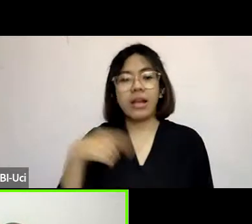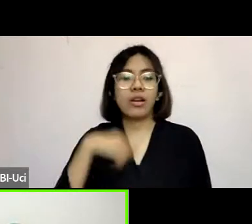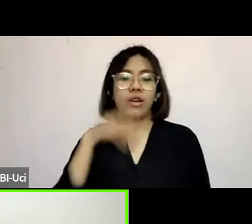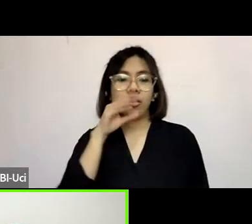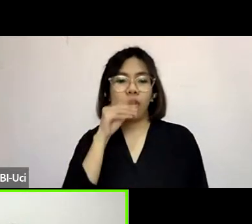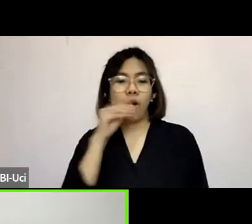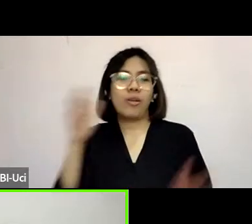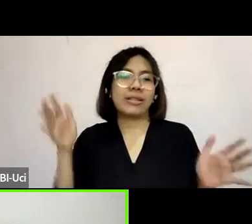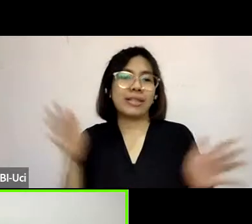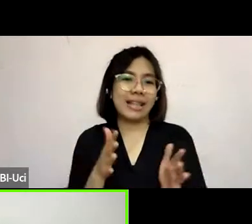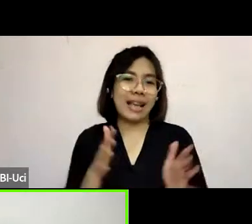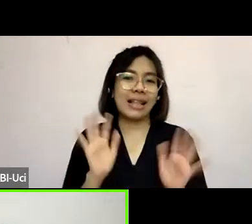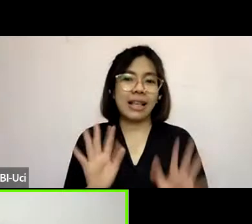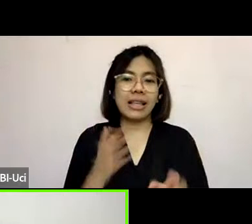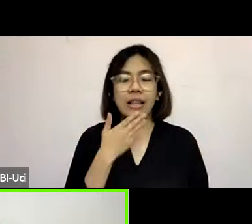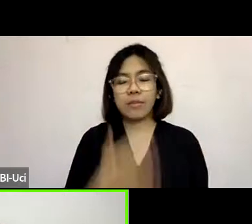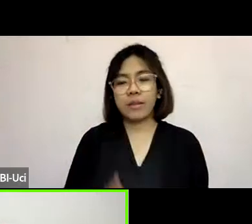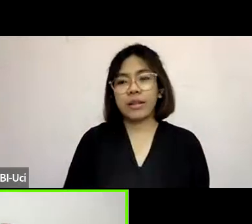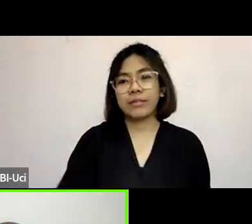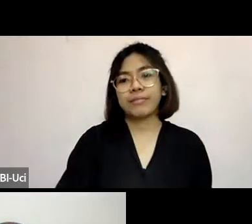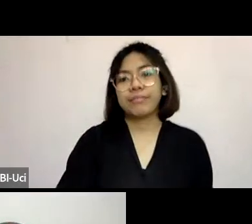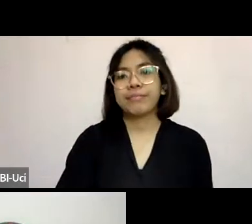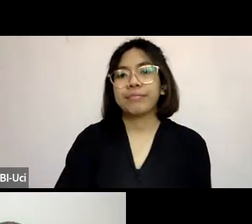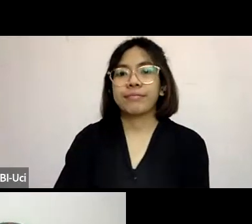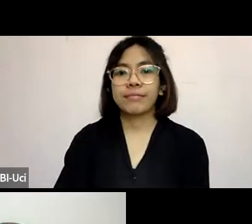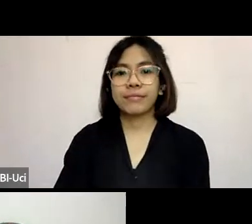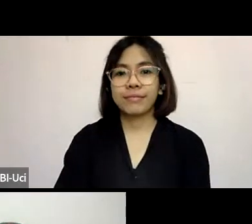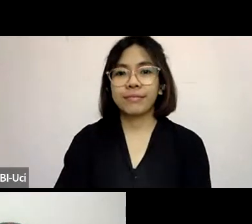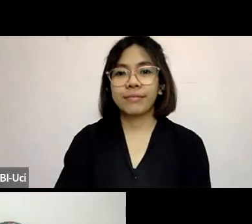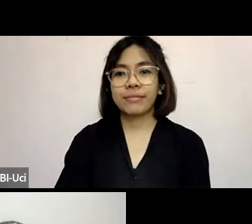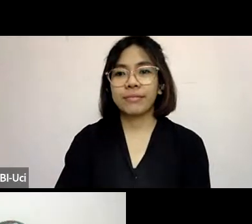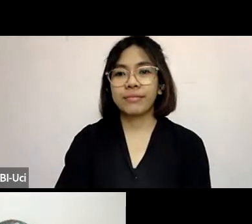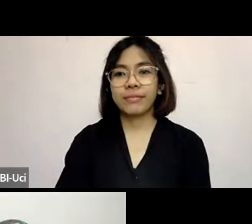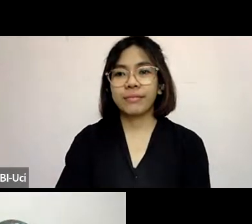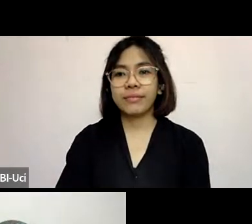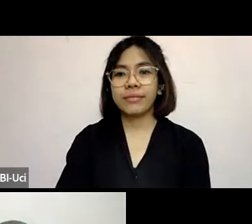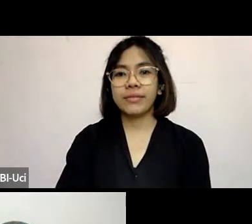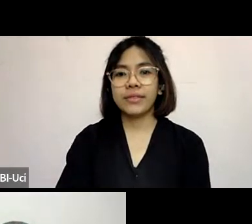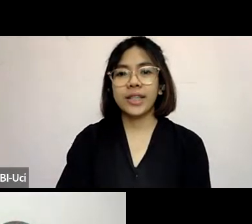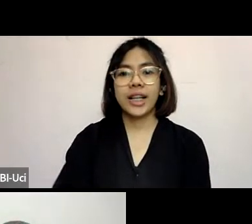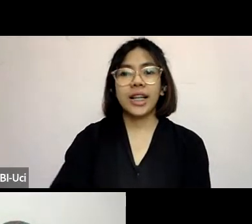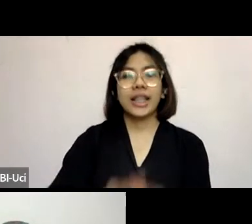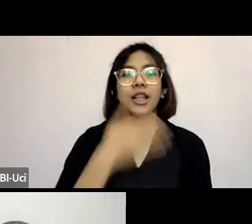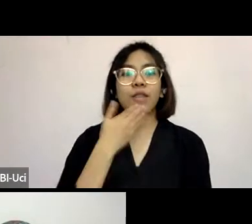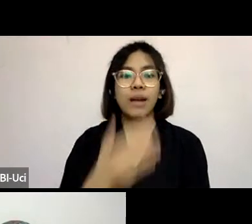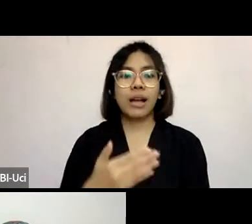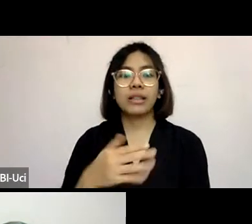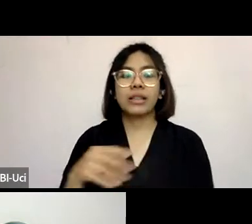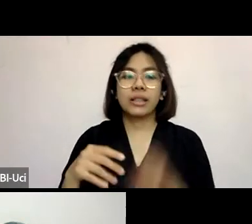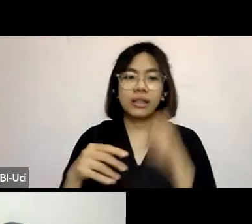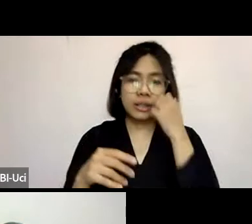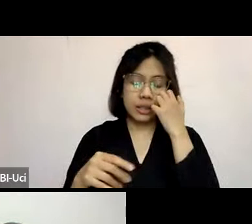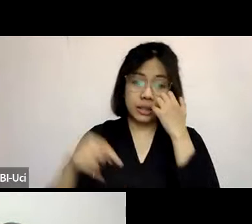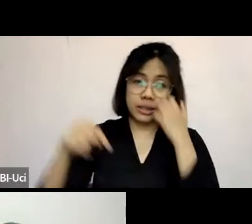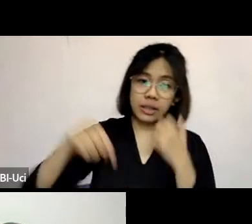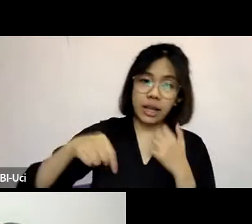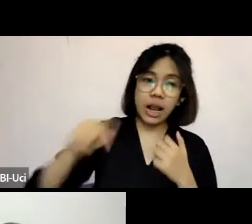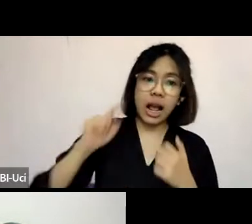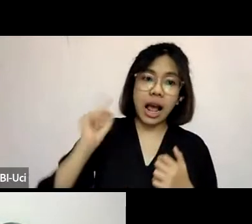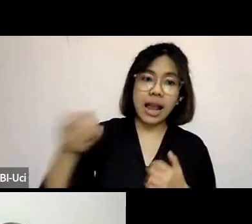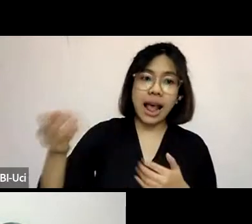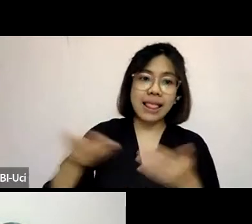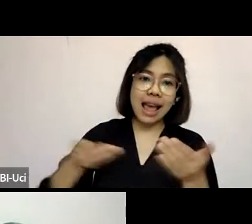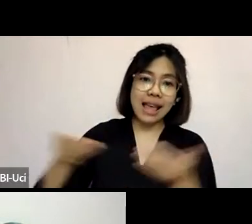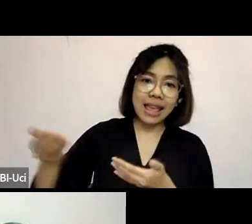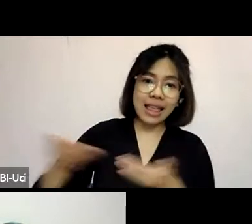Terima kasih baik hatri Makasih Mbak Zulfa nama sih mungkin ada beberapa pertanyaan yang